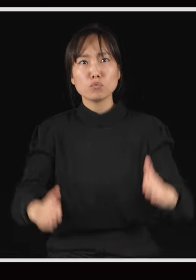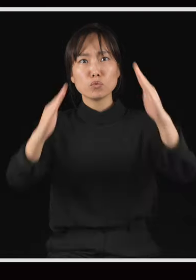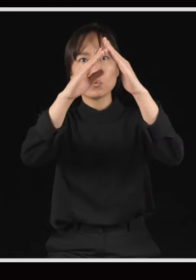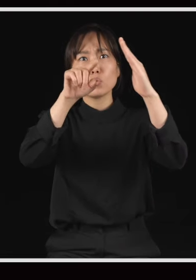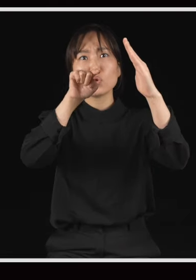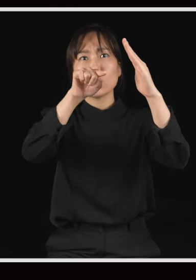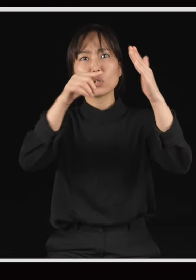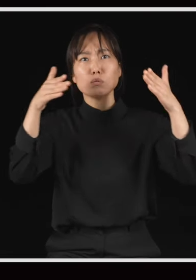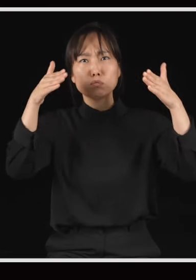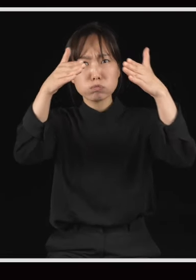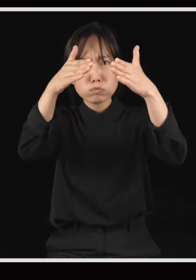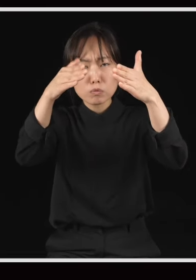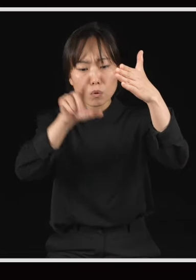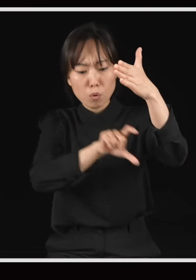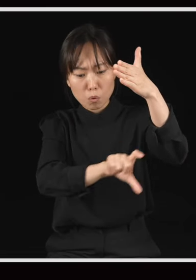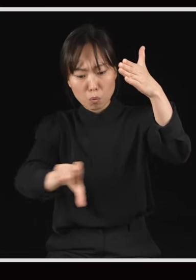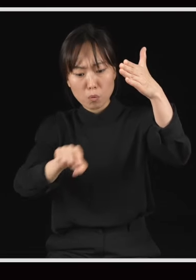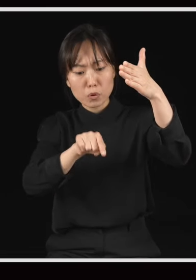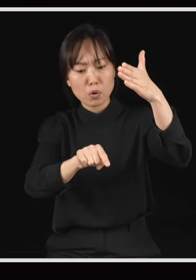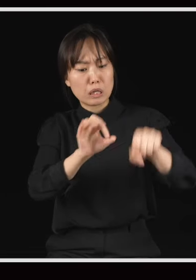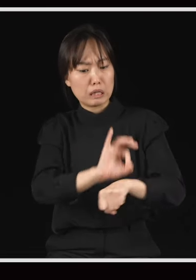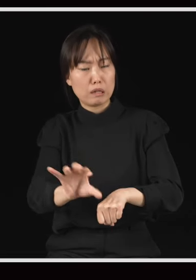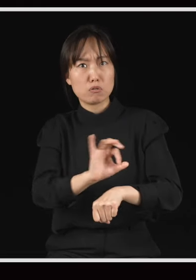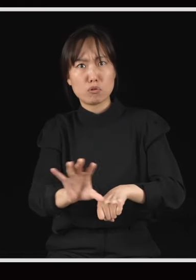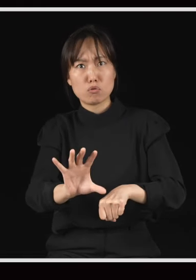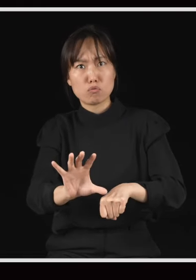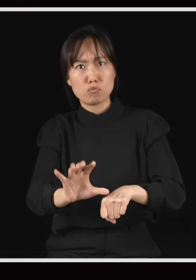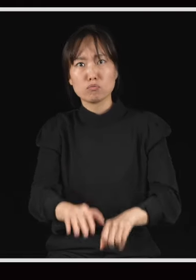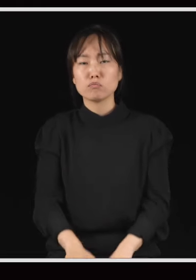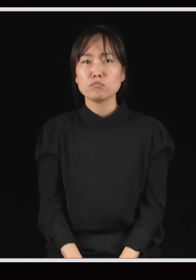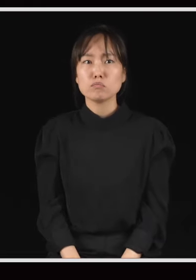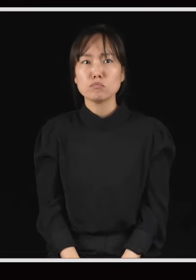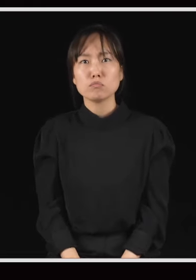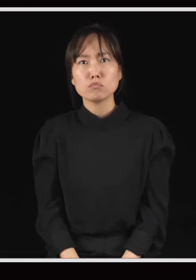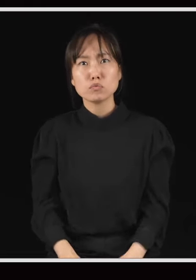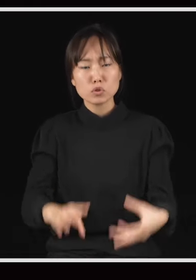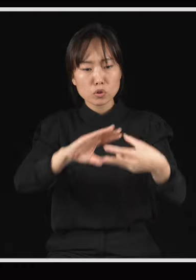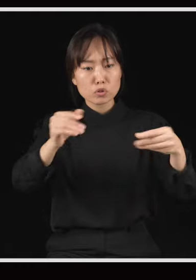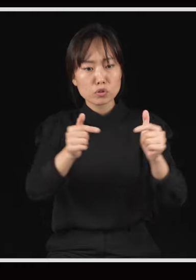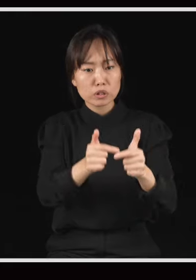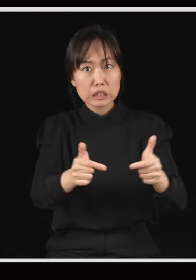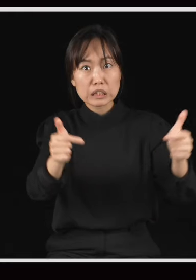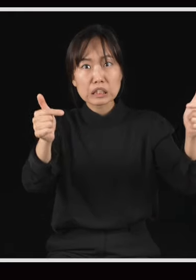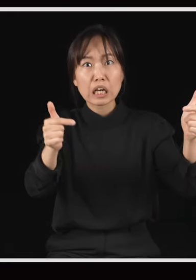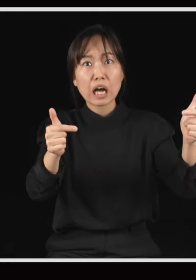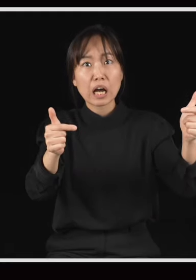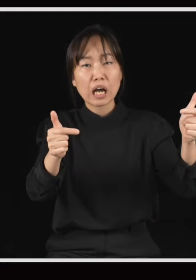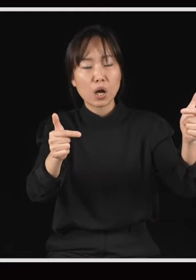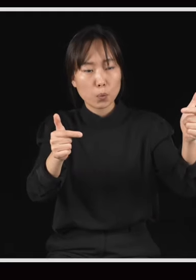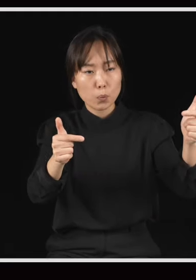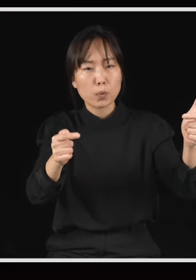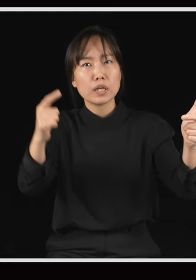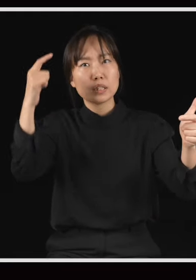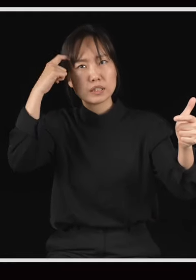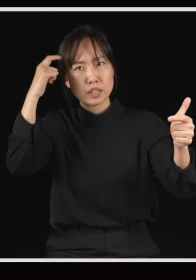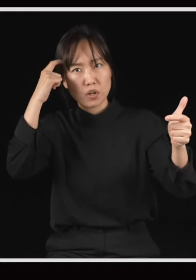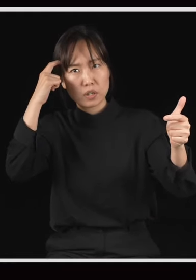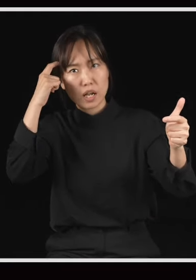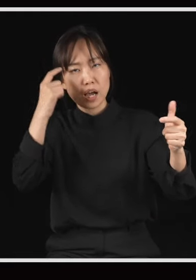운동을 하면은, 운동이라 그러면 이렇게 위에만 생각을 하세요. 근데 실제로는 근육이